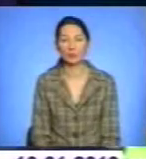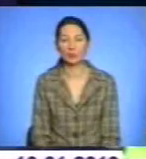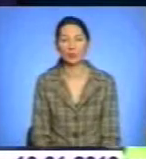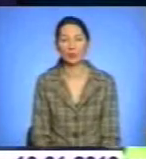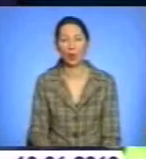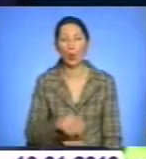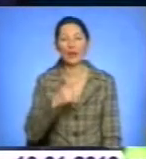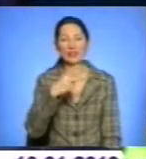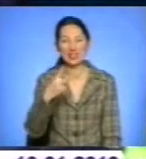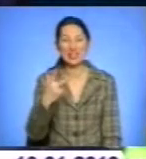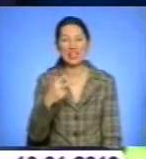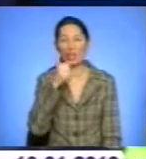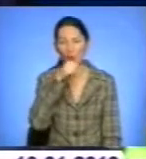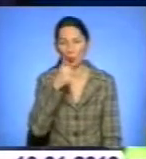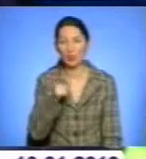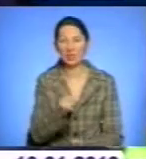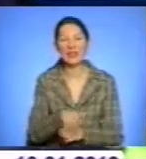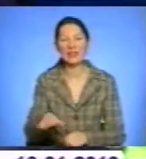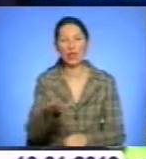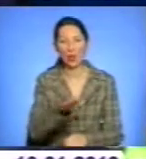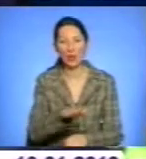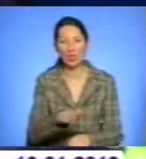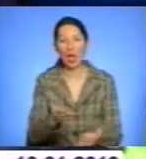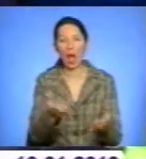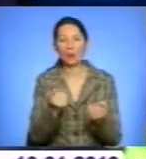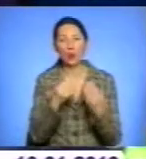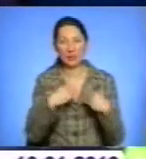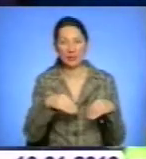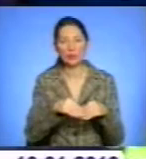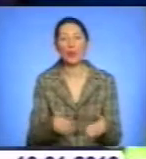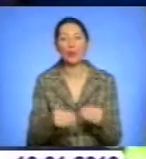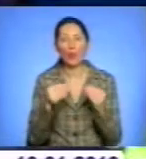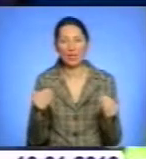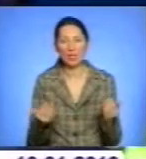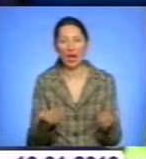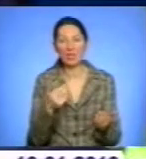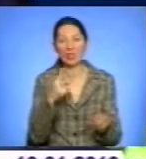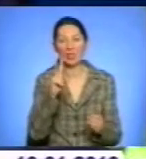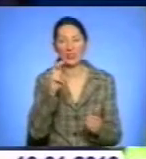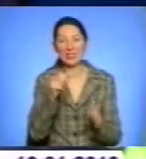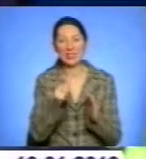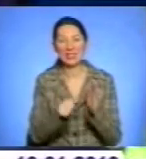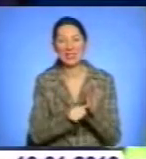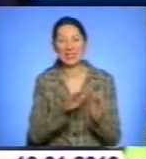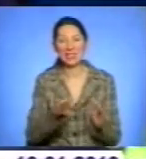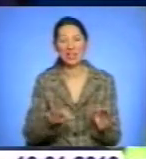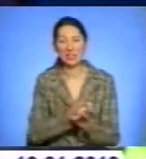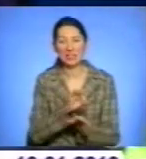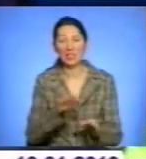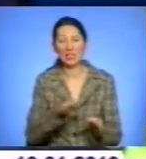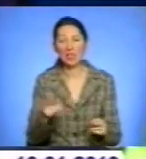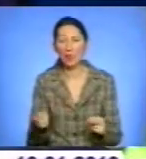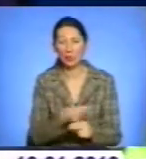У 2013 році на Тернопільщині прийомних сімей побільшає. Адже 216 дітей-сиріт і дітей,